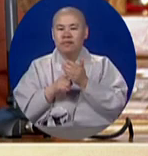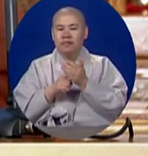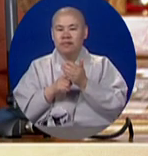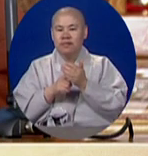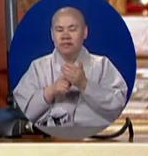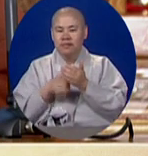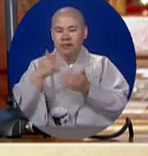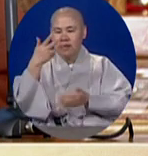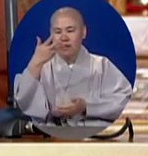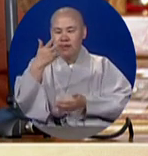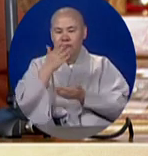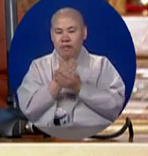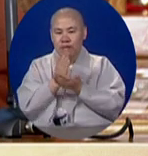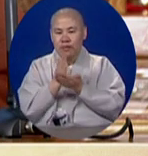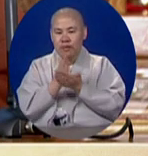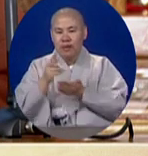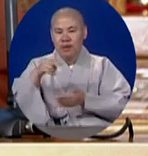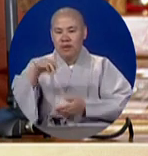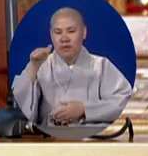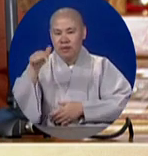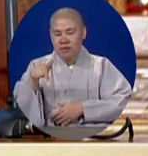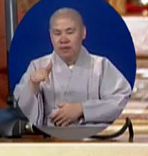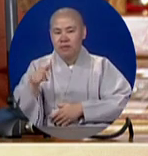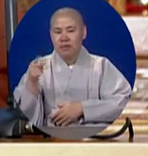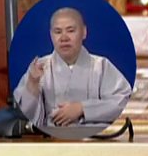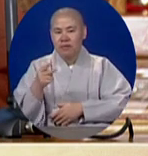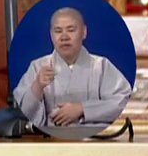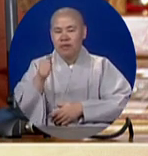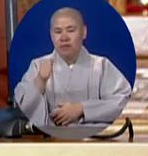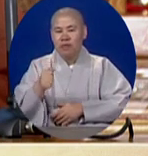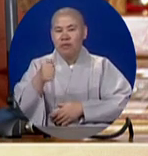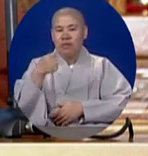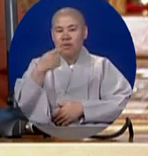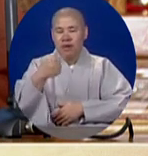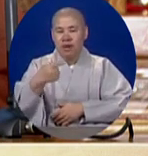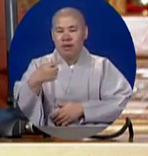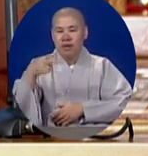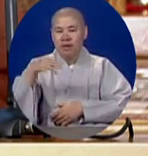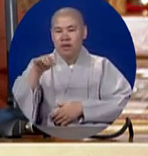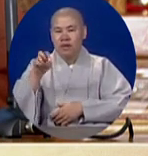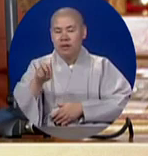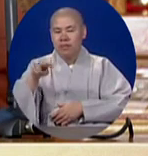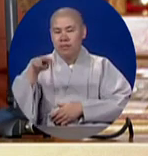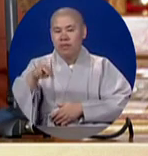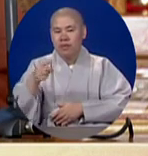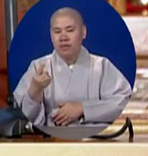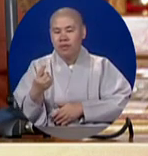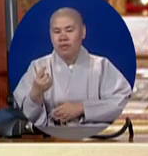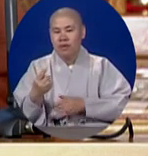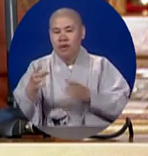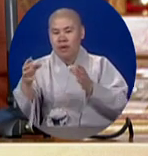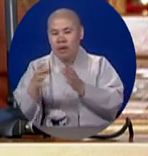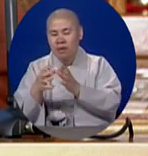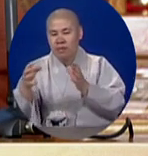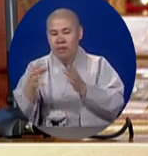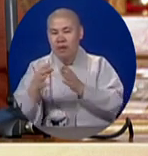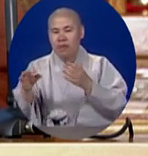이제 8가지 식하고 쉬운 한 가지 심소하고, 그러면